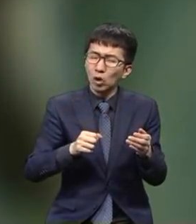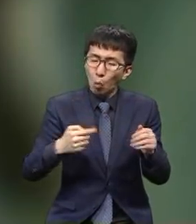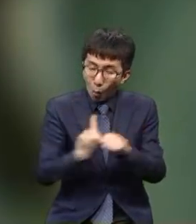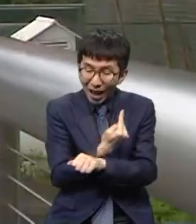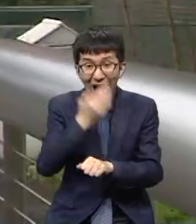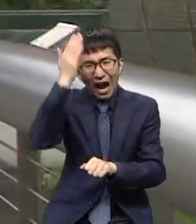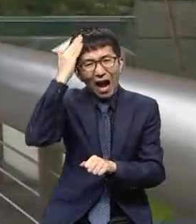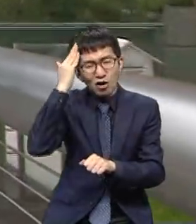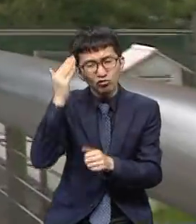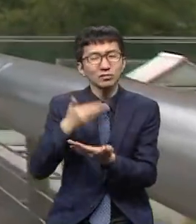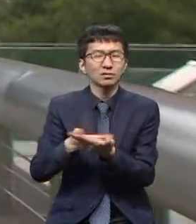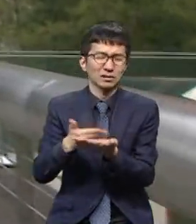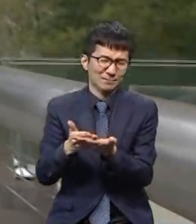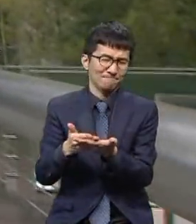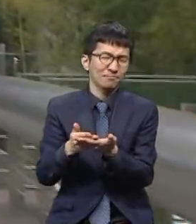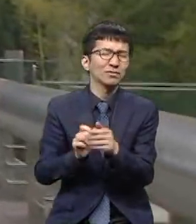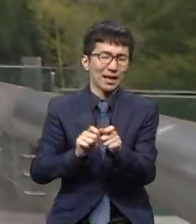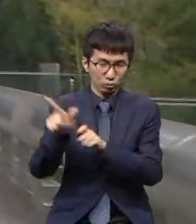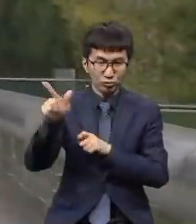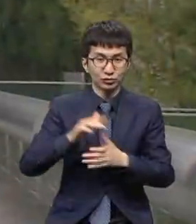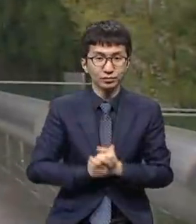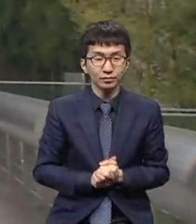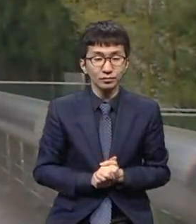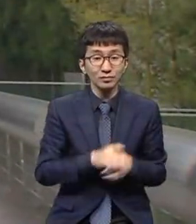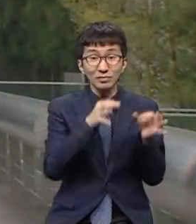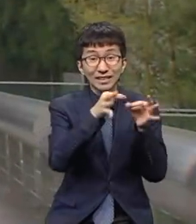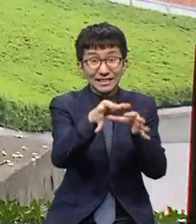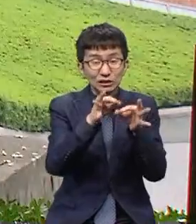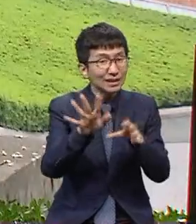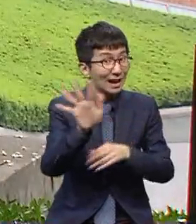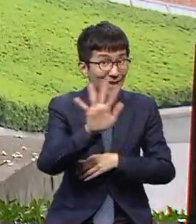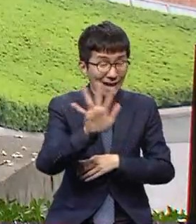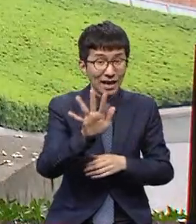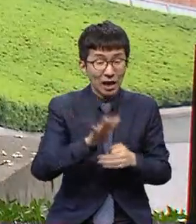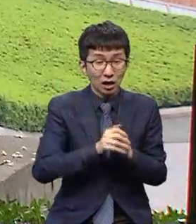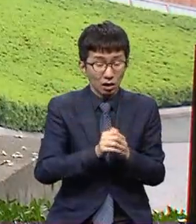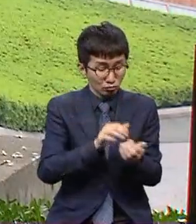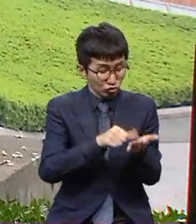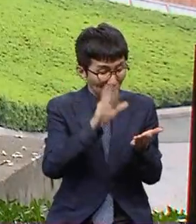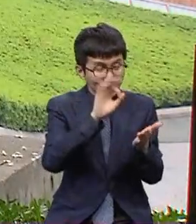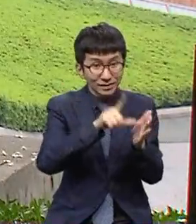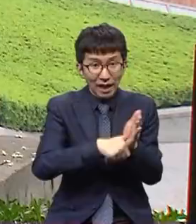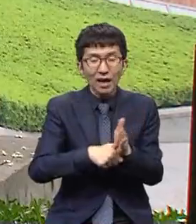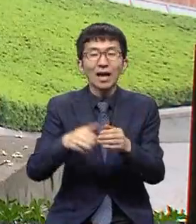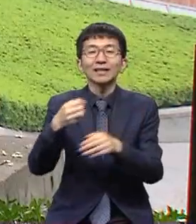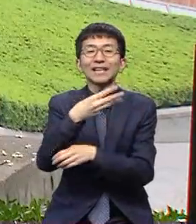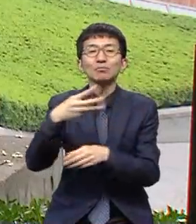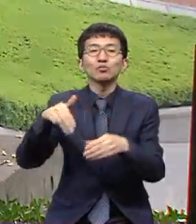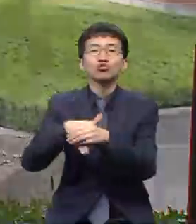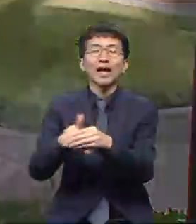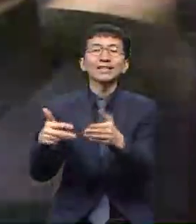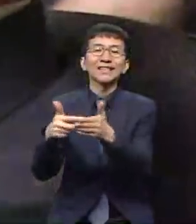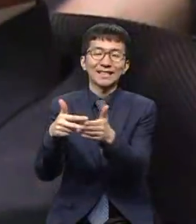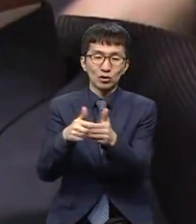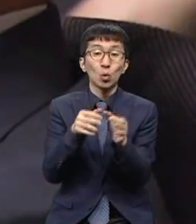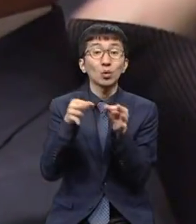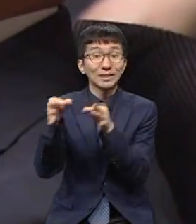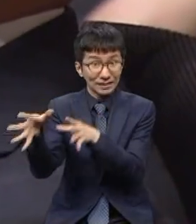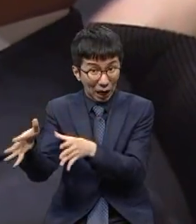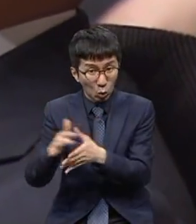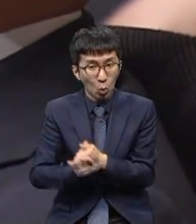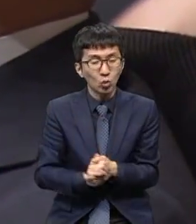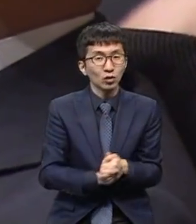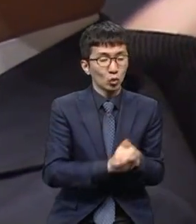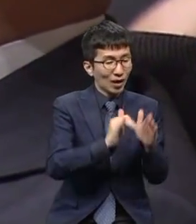작품들입니다. 기증 품목에서 빠진 이건희 컬렉션 중 일부는 삼성문화재단으로 가거나 유족들이 상속할